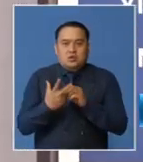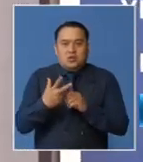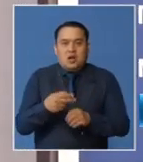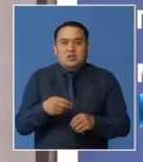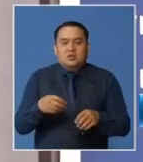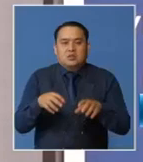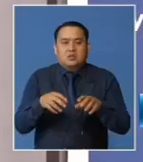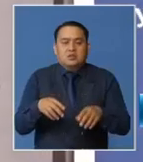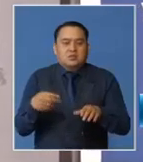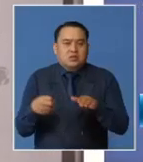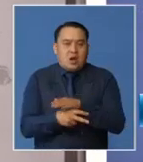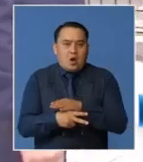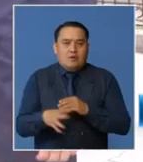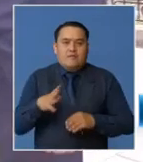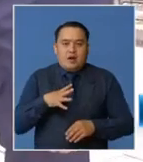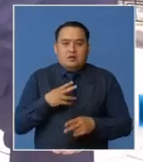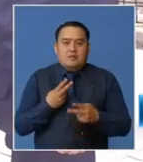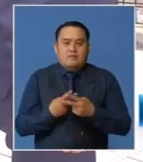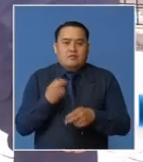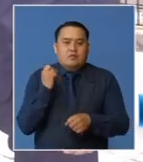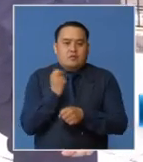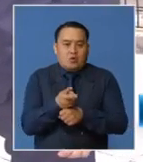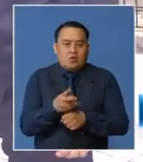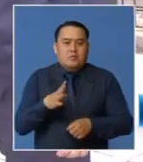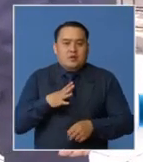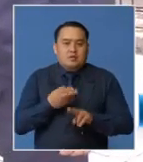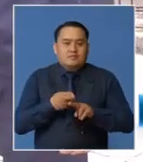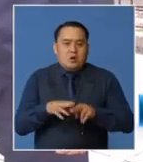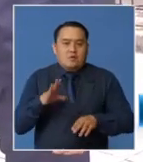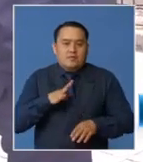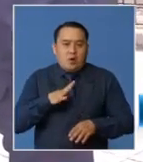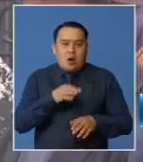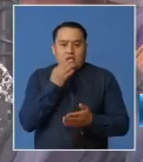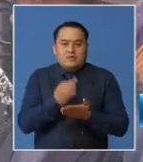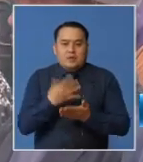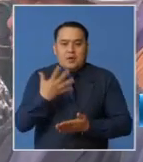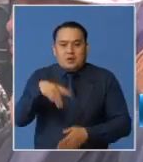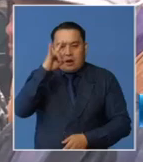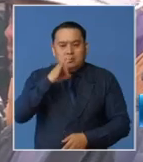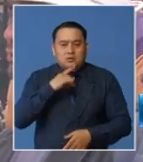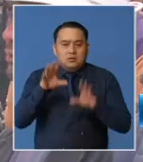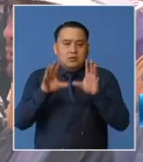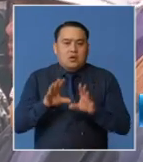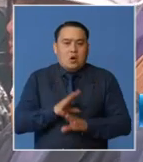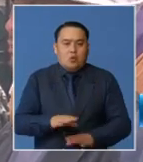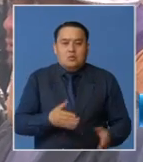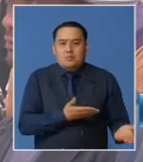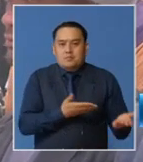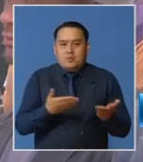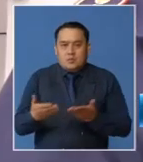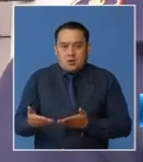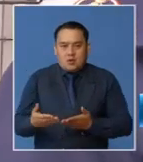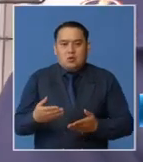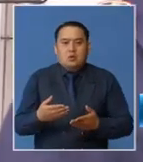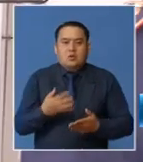13 нелегалов, которые уже выдворены за пределы страны. Привлечены к ответственности и 5 казахстанцев, незаконно пригласивших